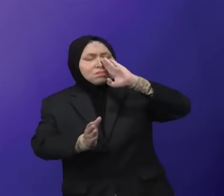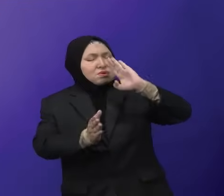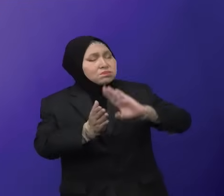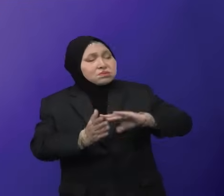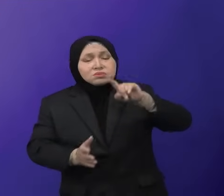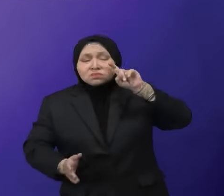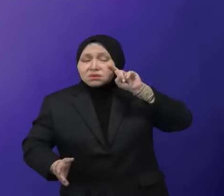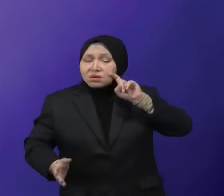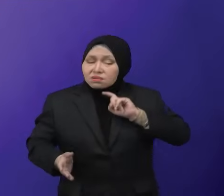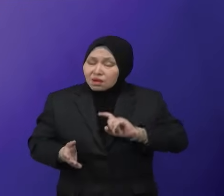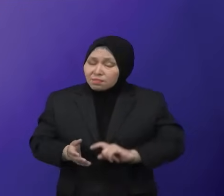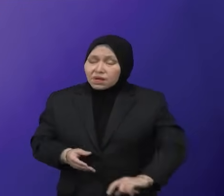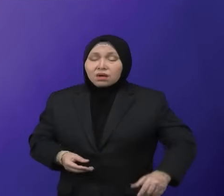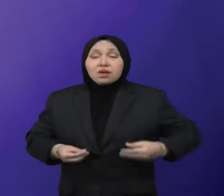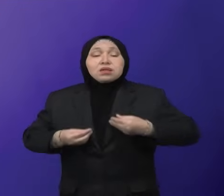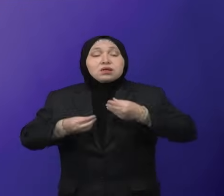bifahishatin